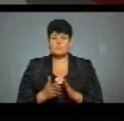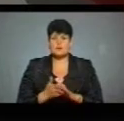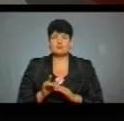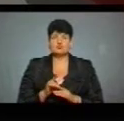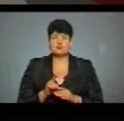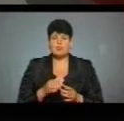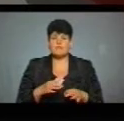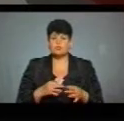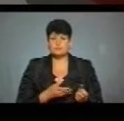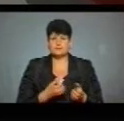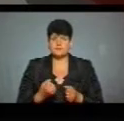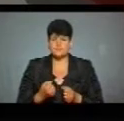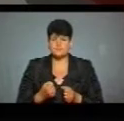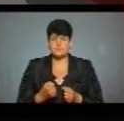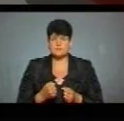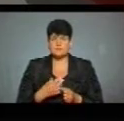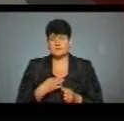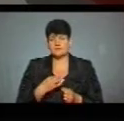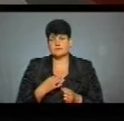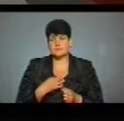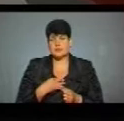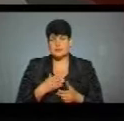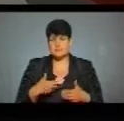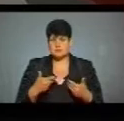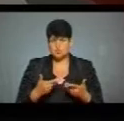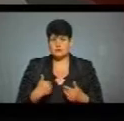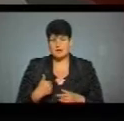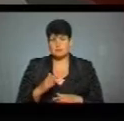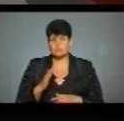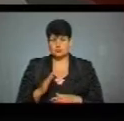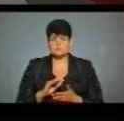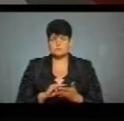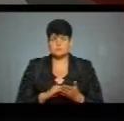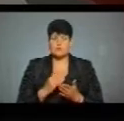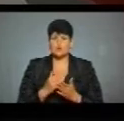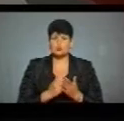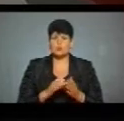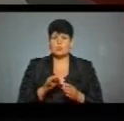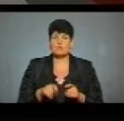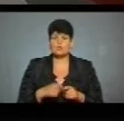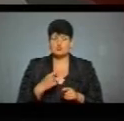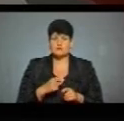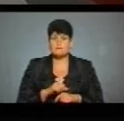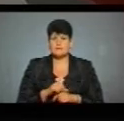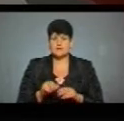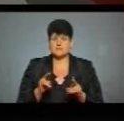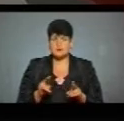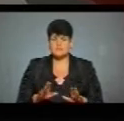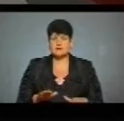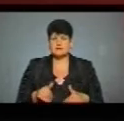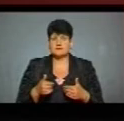не вивезений, і ігнорує такі запрошення, то нами буде складатися протокол про порушення митних правил і